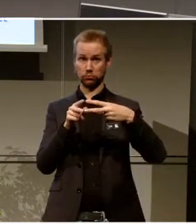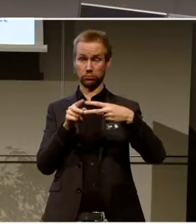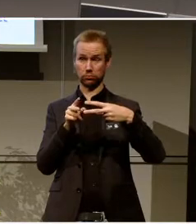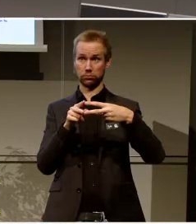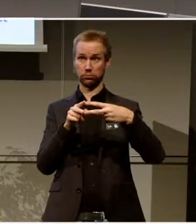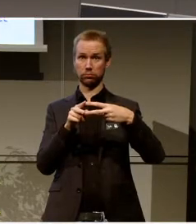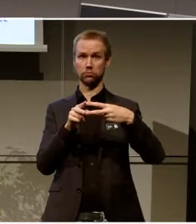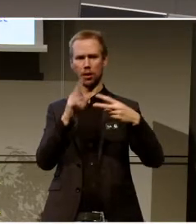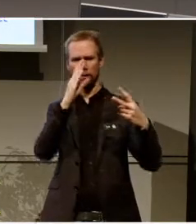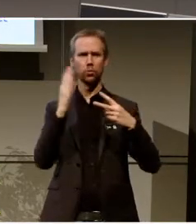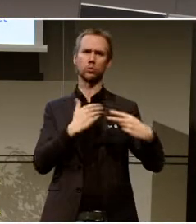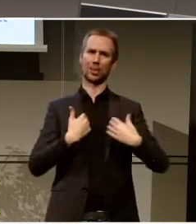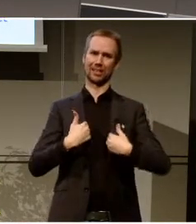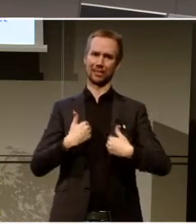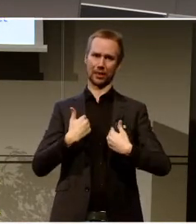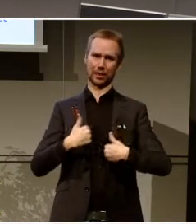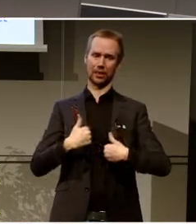om individen.